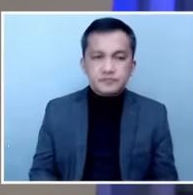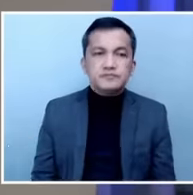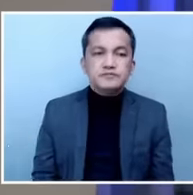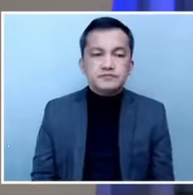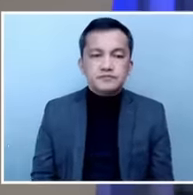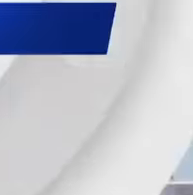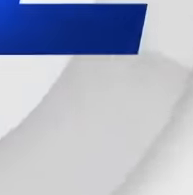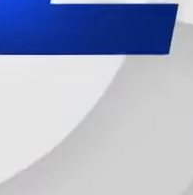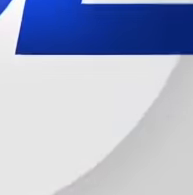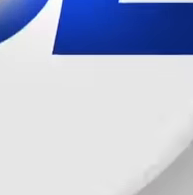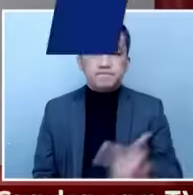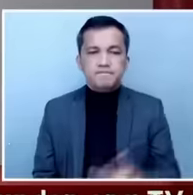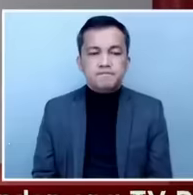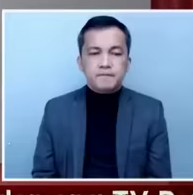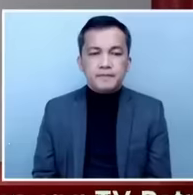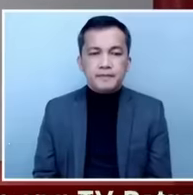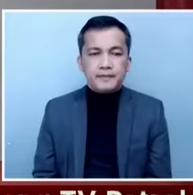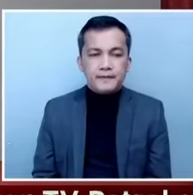Cruz.